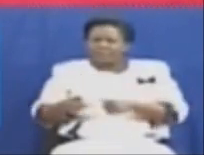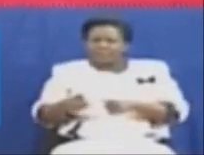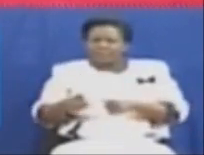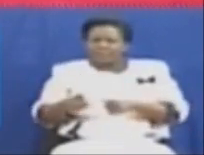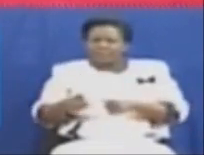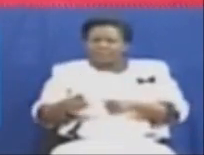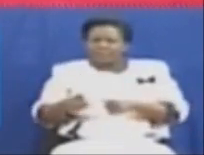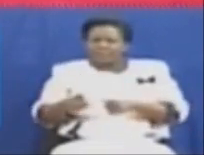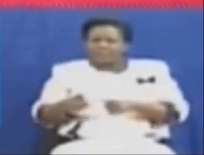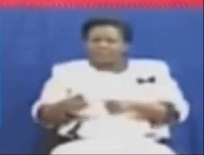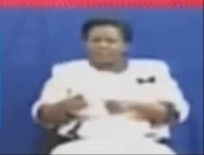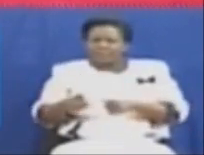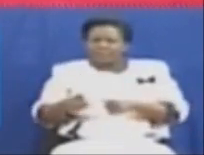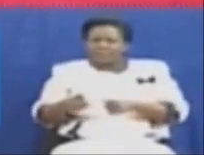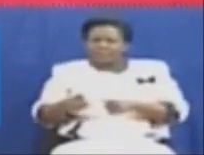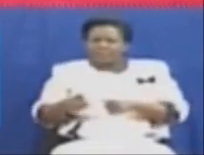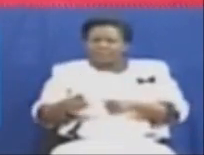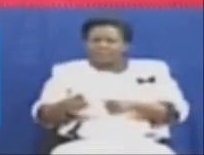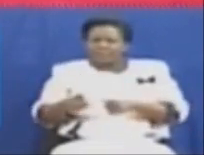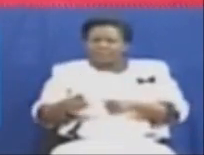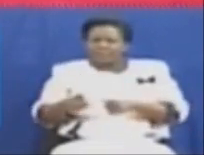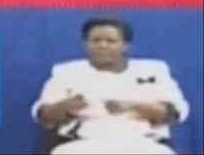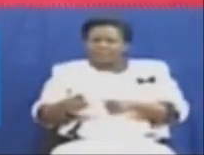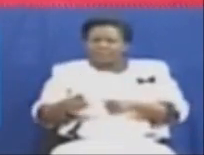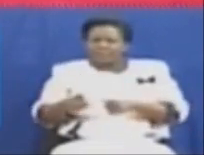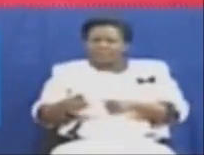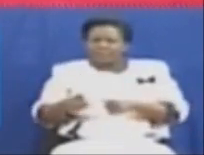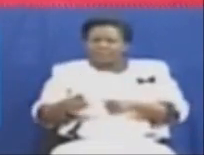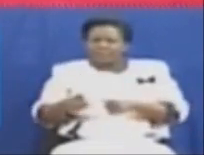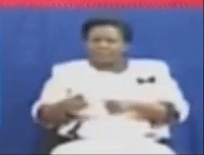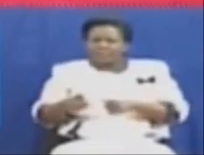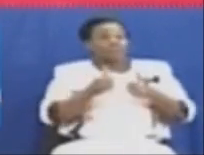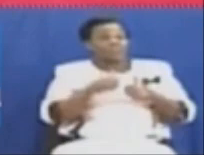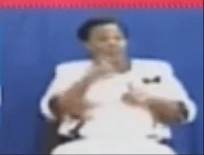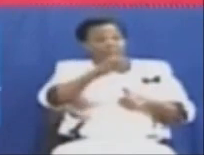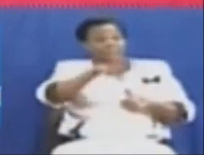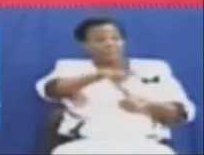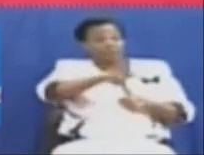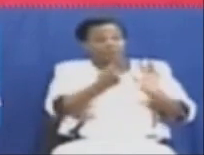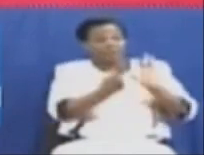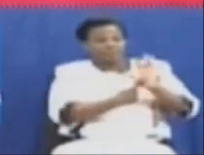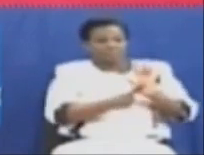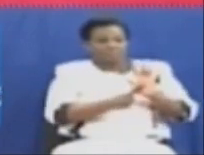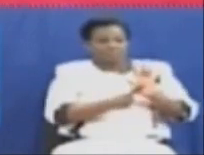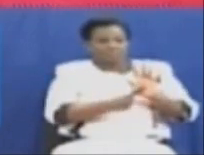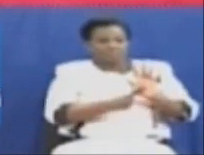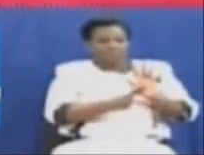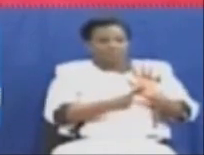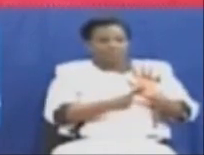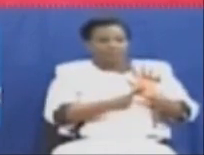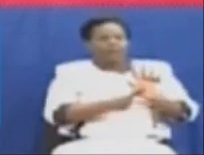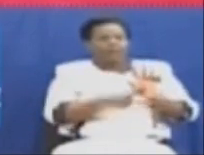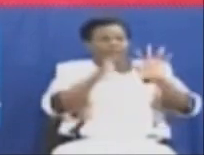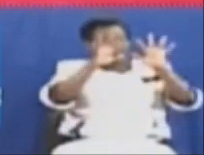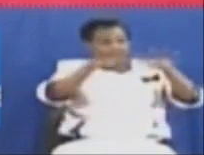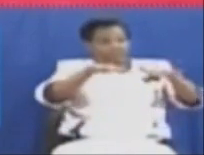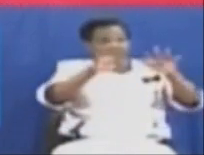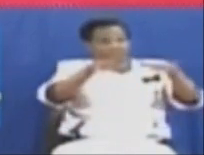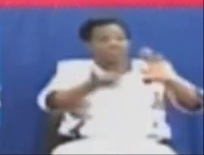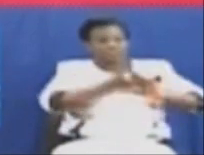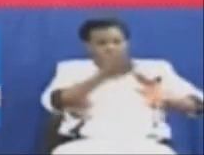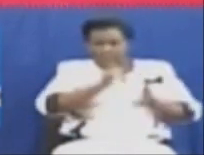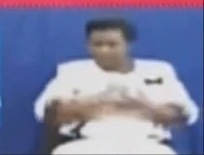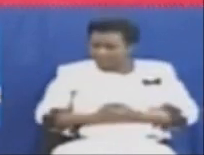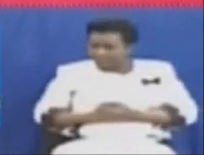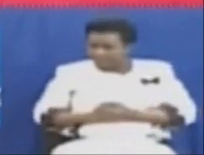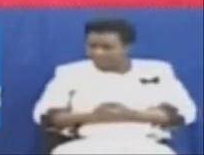Awaga kule Iringa, Chikuyu, Ulani Manyoni, Magu, Mwanza, Sengerema,